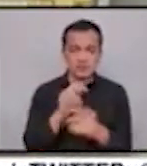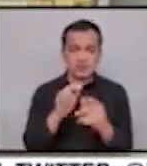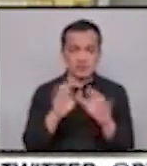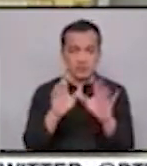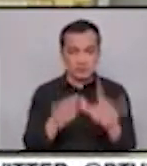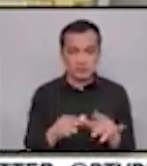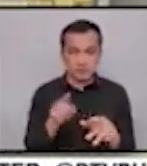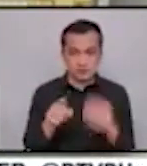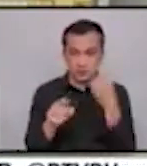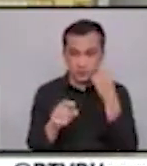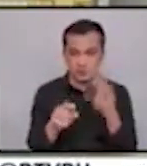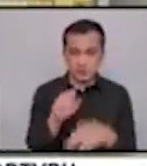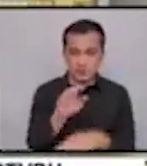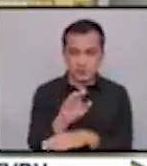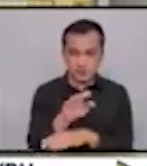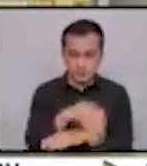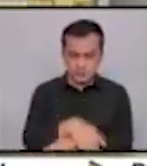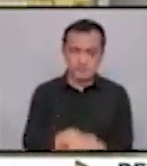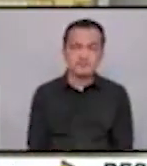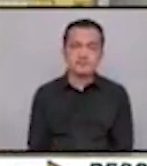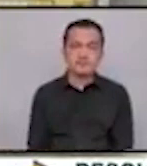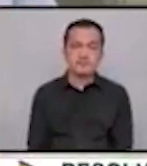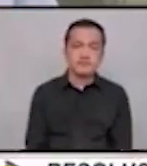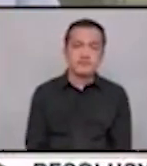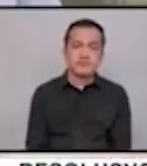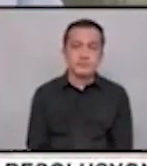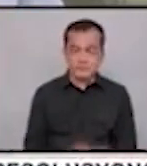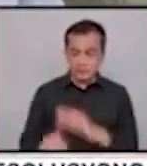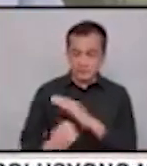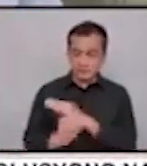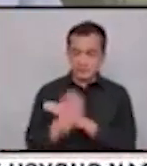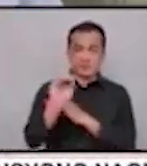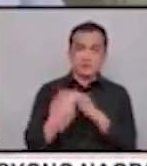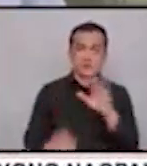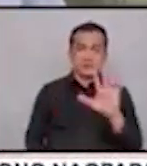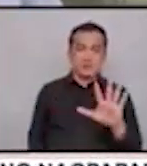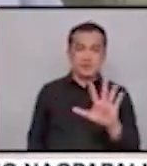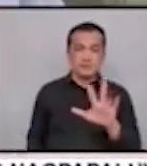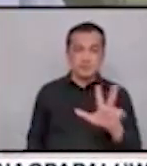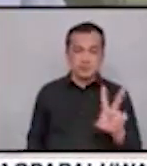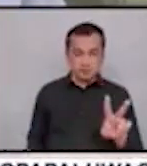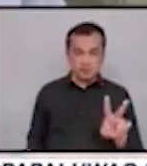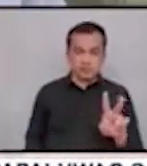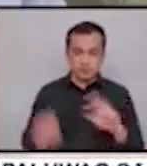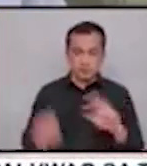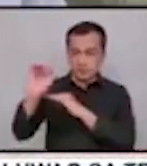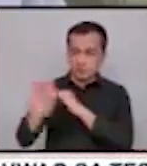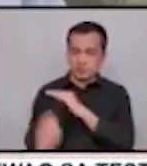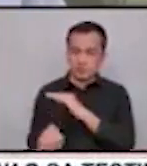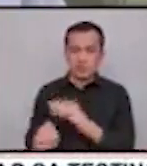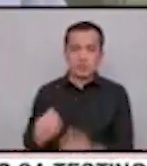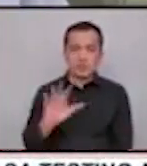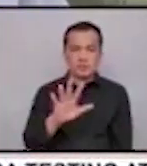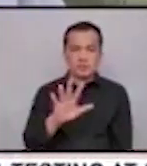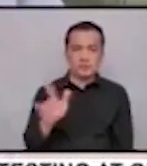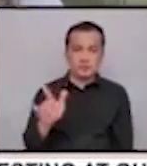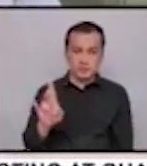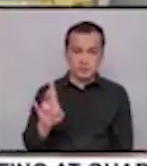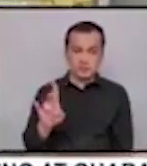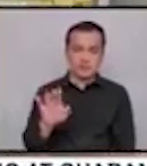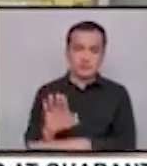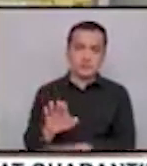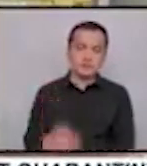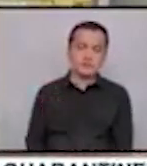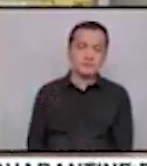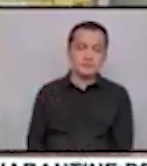sa hapon o early evening. Sumikat ang araw kaninang 5:52 a.m. at dulubog naman ito ng 5:27 p.m. ng hapon. Ako po si